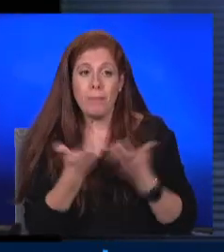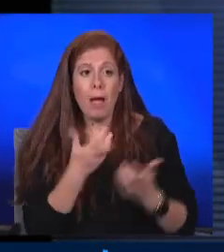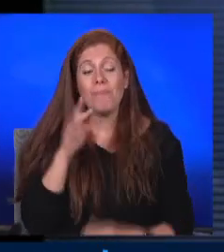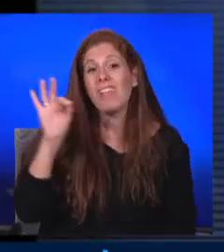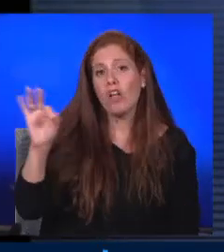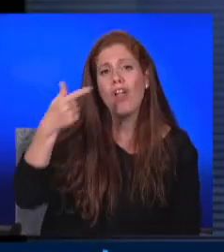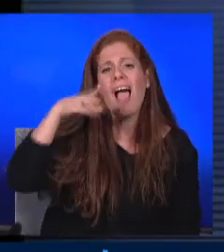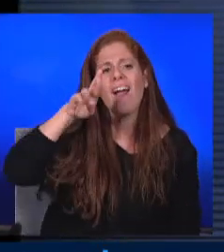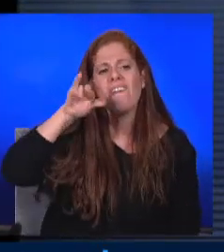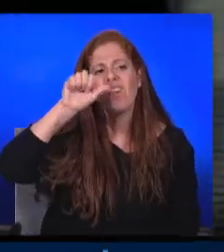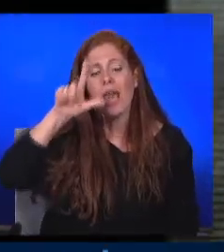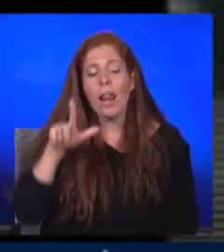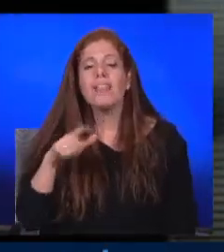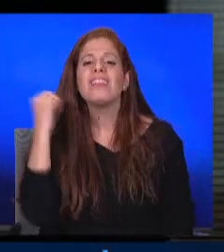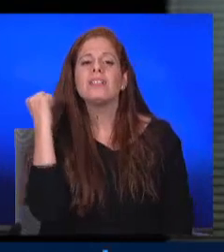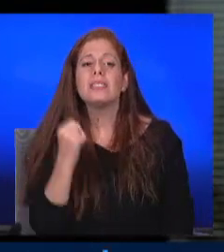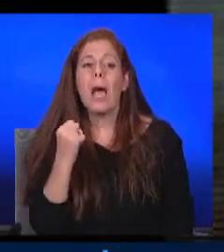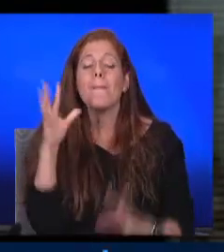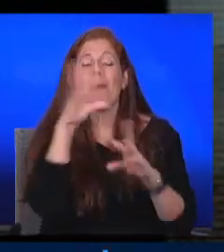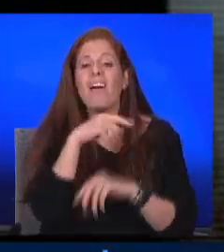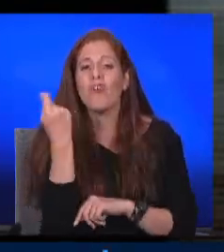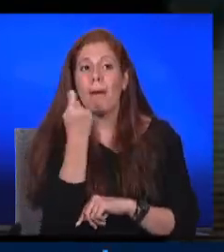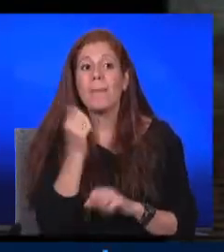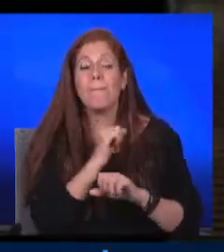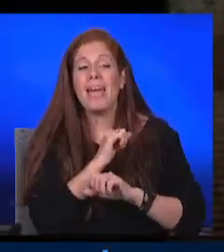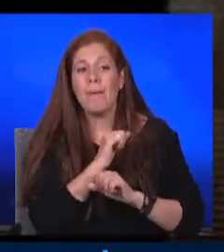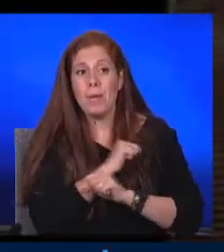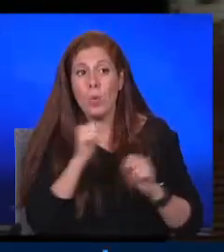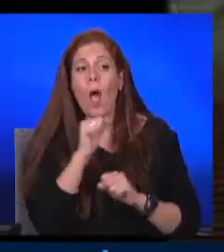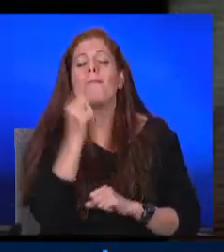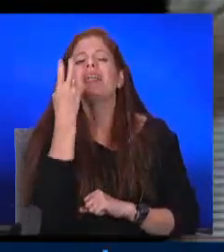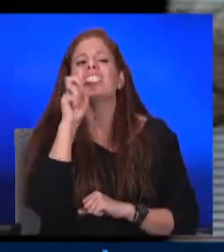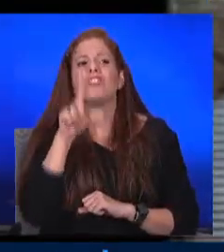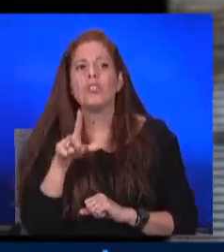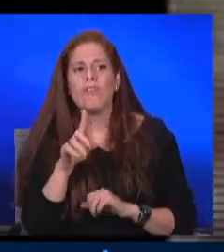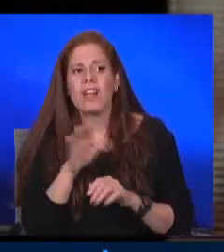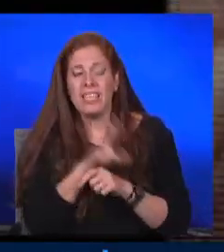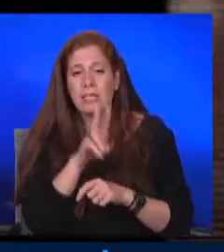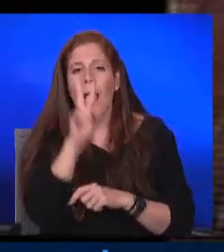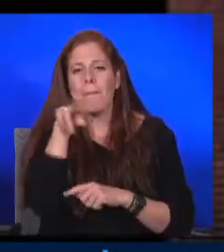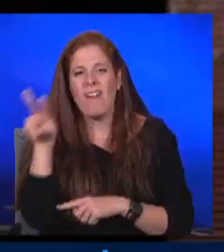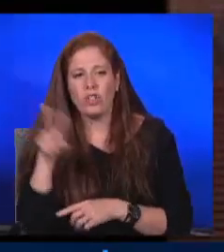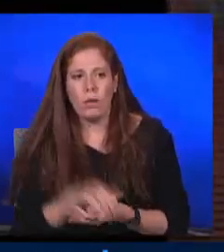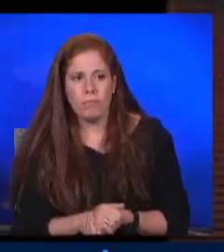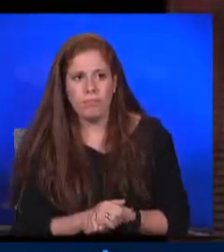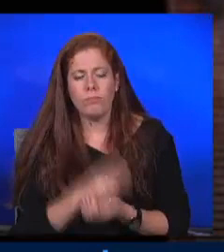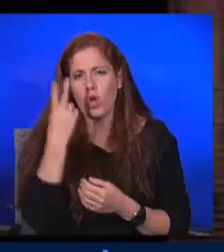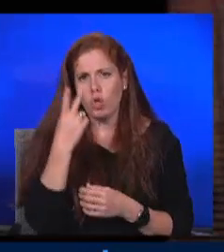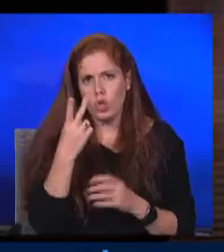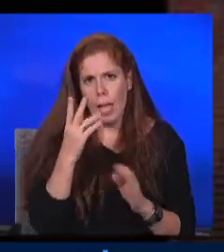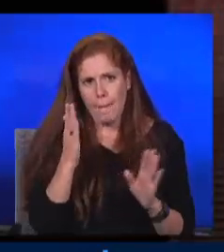בפיגוע בערב שבת, ב-27 בדצמבר 2002. הגיעו שתי מחבלים